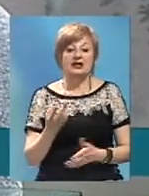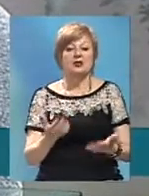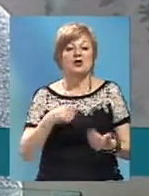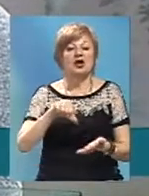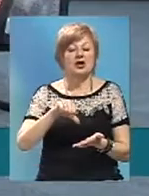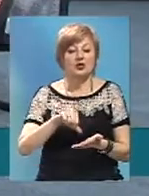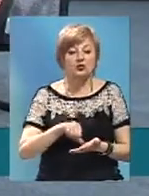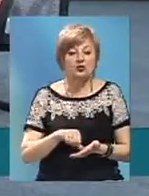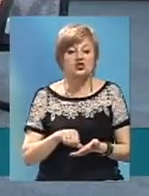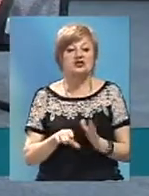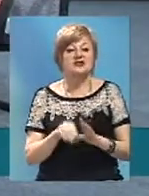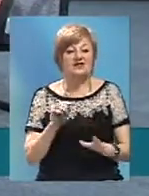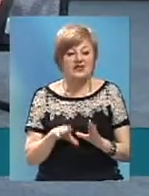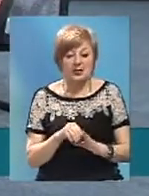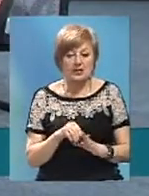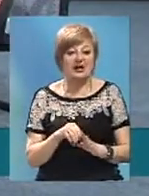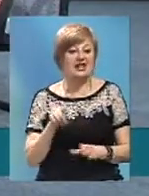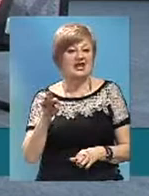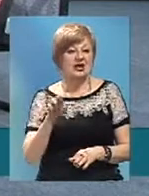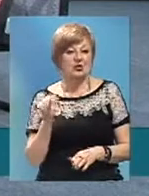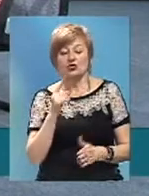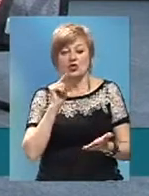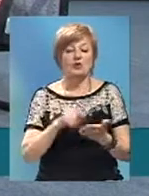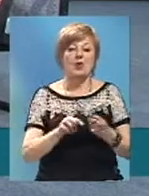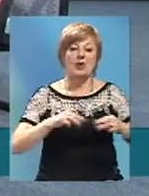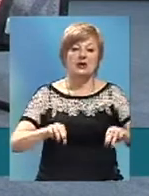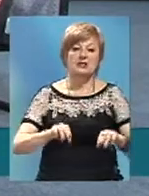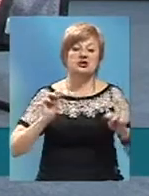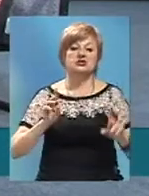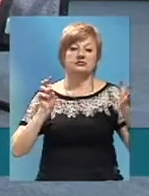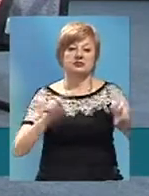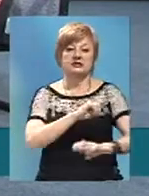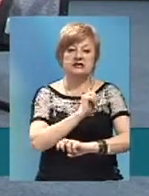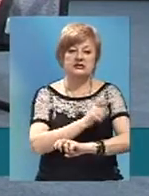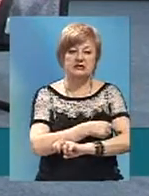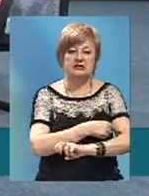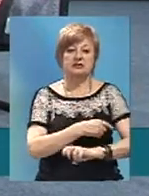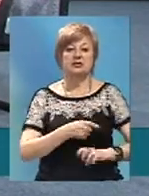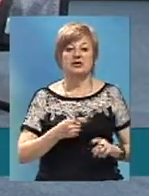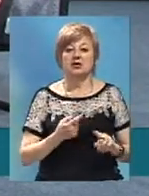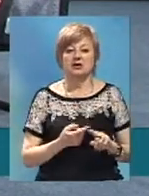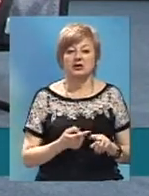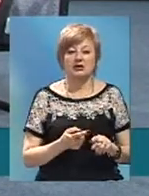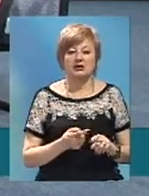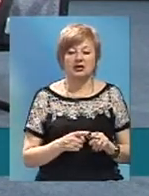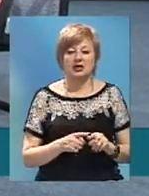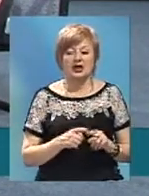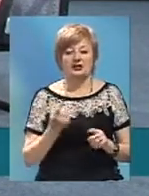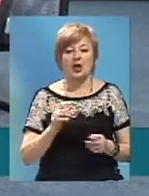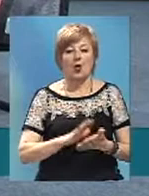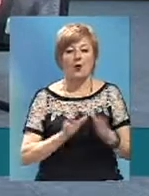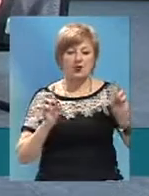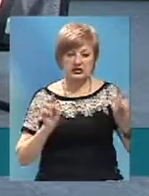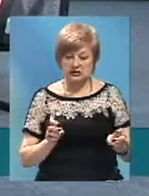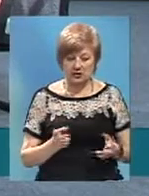законом Януковича і не потрапили в парламент. Це політична партія «Сила людей», це «Демальянс» і це громадянська позиція Анатолія